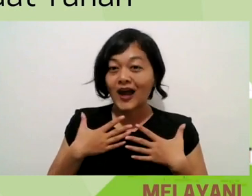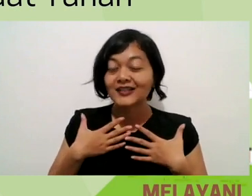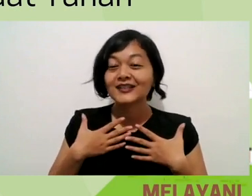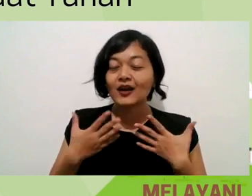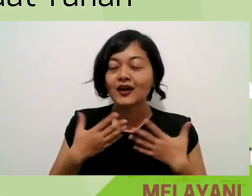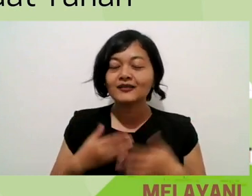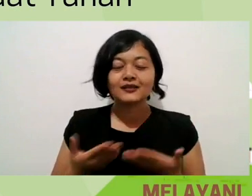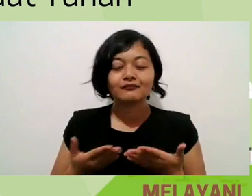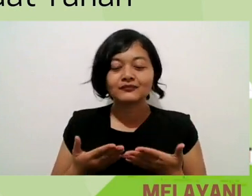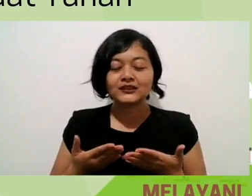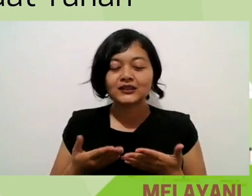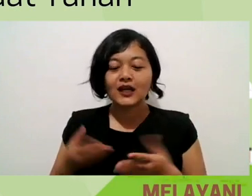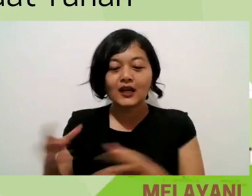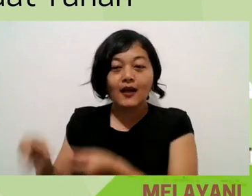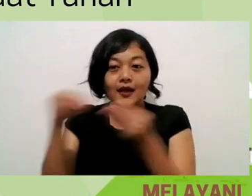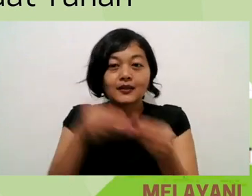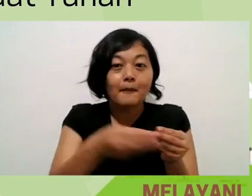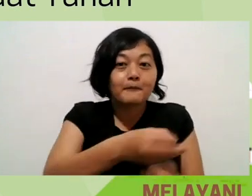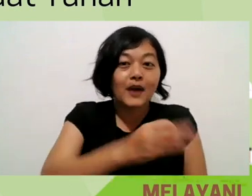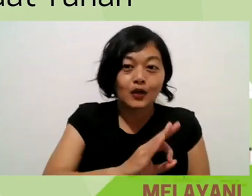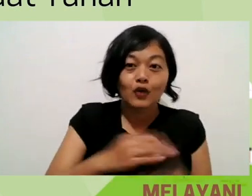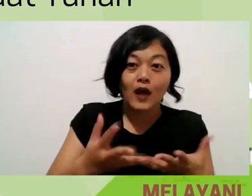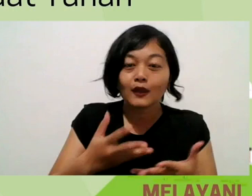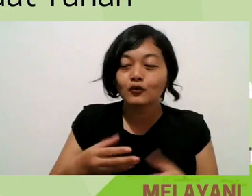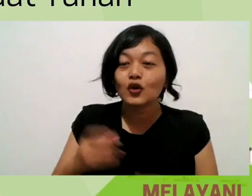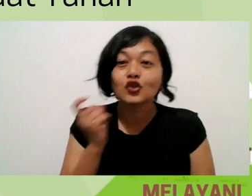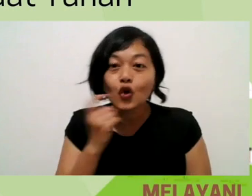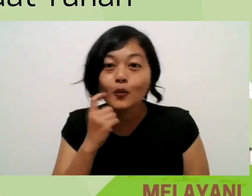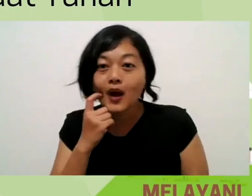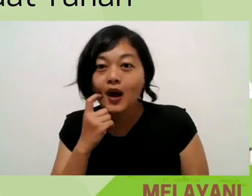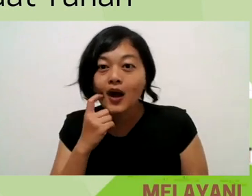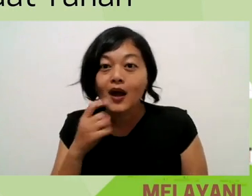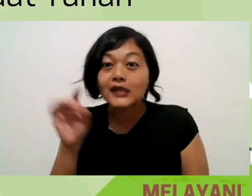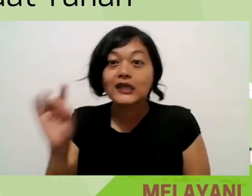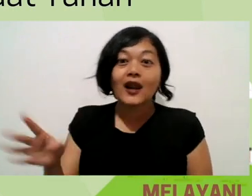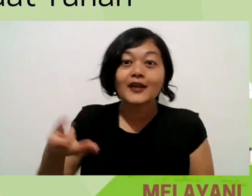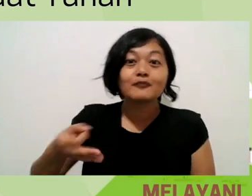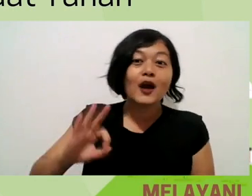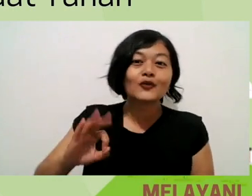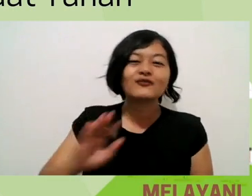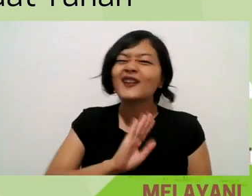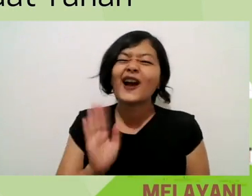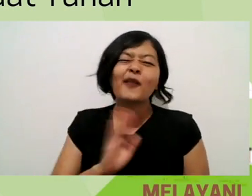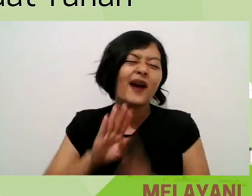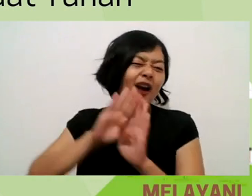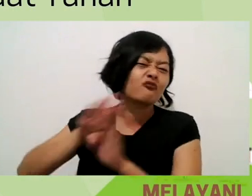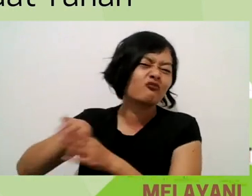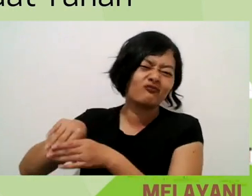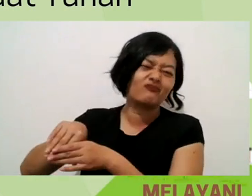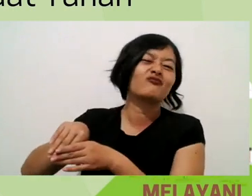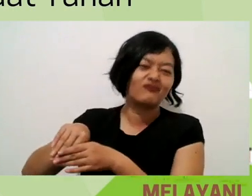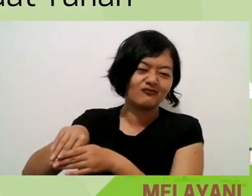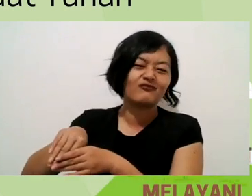Bapak, Ibu, dan Saudara, berhentilah membatasi Tuhan, karena Ia telah memberikan talenta